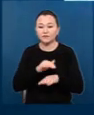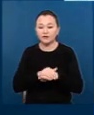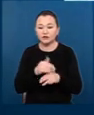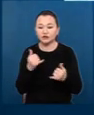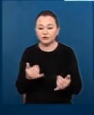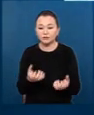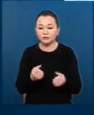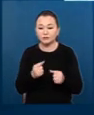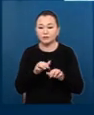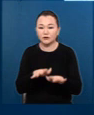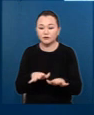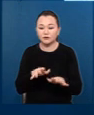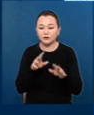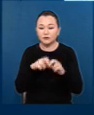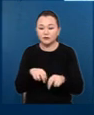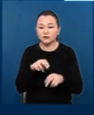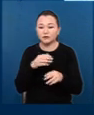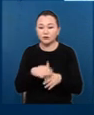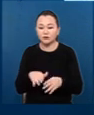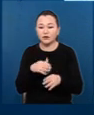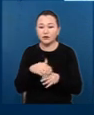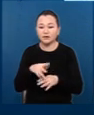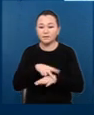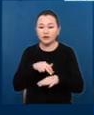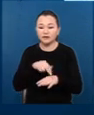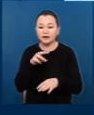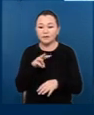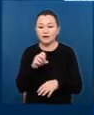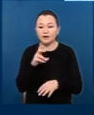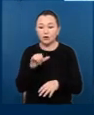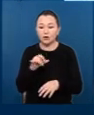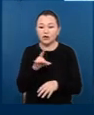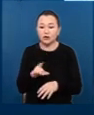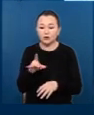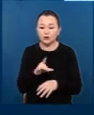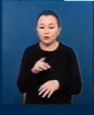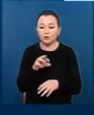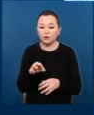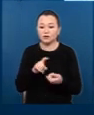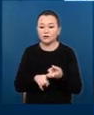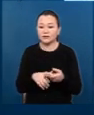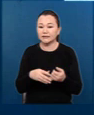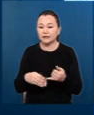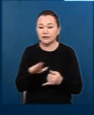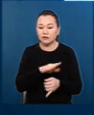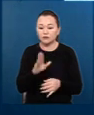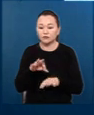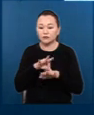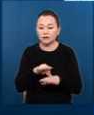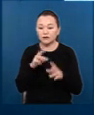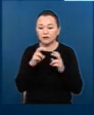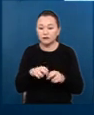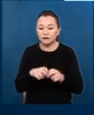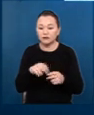сейчас принят производство сотрудниками отдела полиции при УПИ Медеузского района по территориальности. Будет проведен комплекс